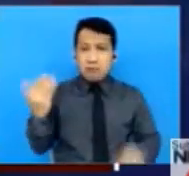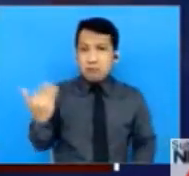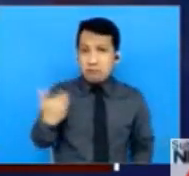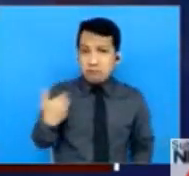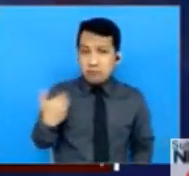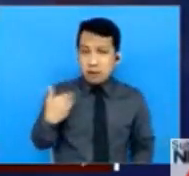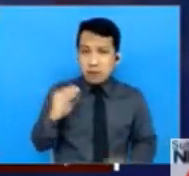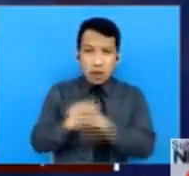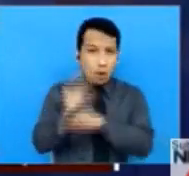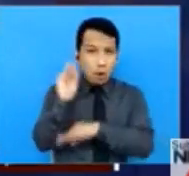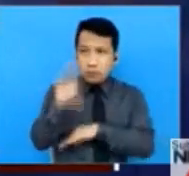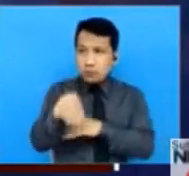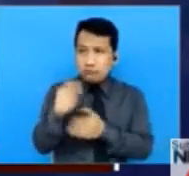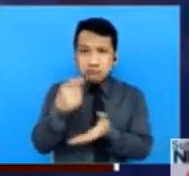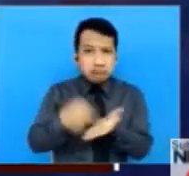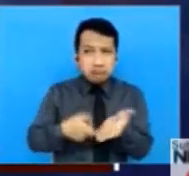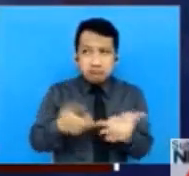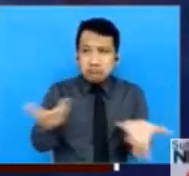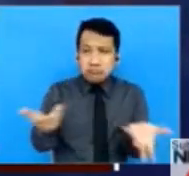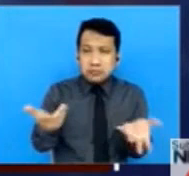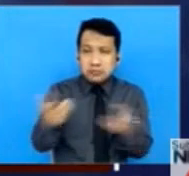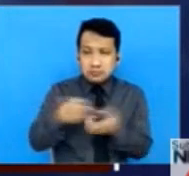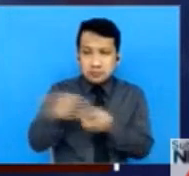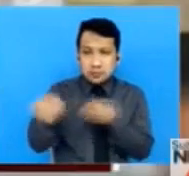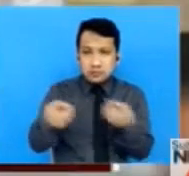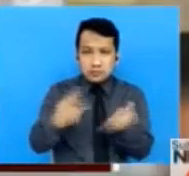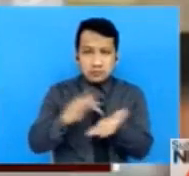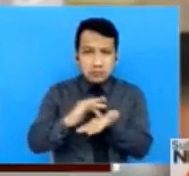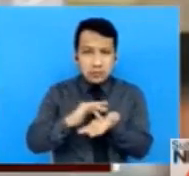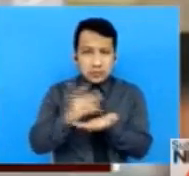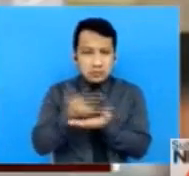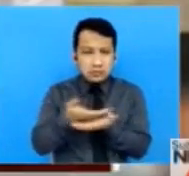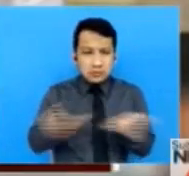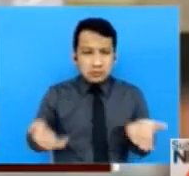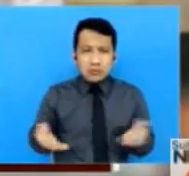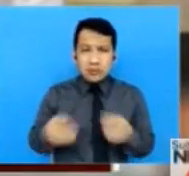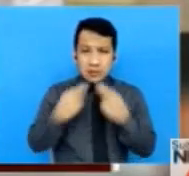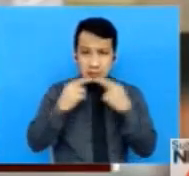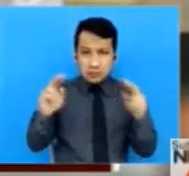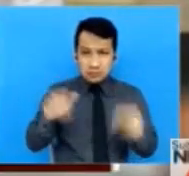naman daw overpricing o ghost delivery ng medical equipment.